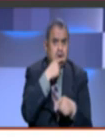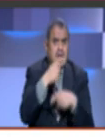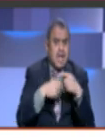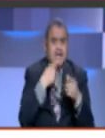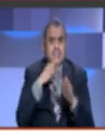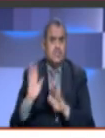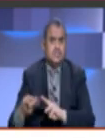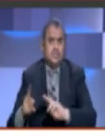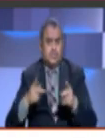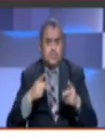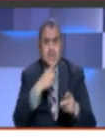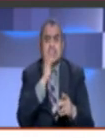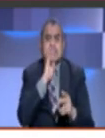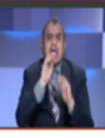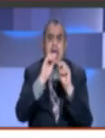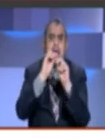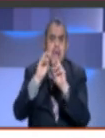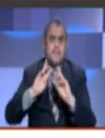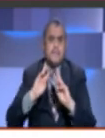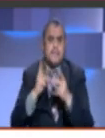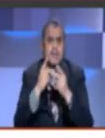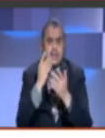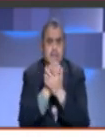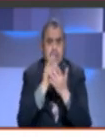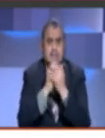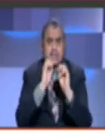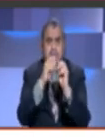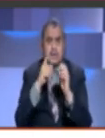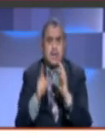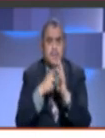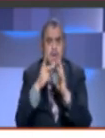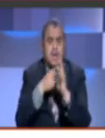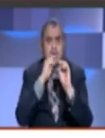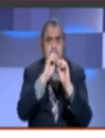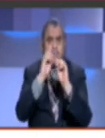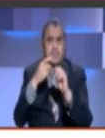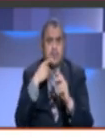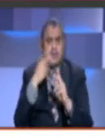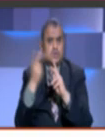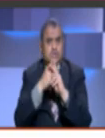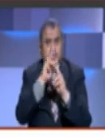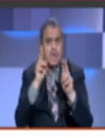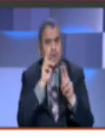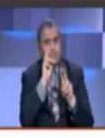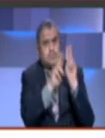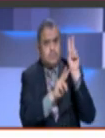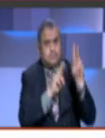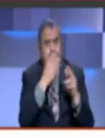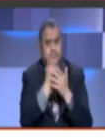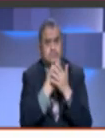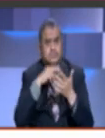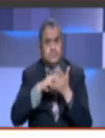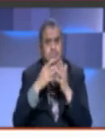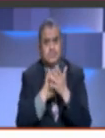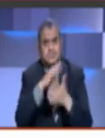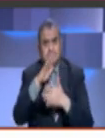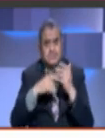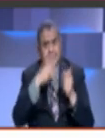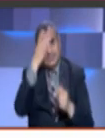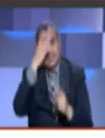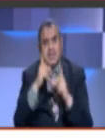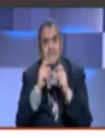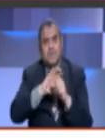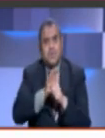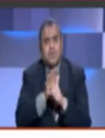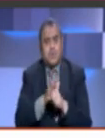ولكن لو في ارشادات ونصايح عامه حضرتك تحب تتوجه بيها مره اخرى لكل من يتابعونا لتجنب يعني الاصابه بفيروس